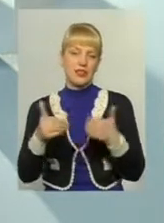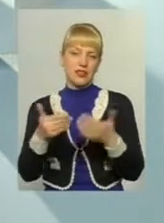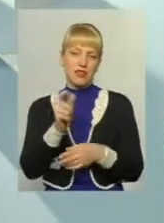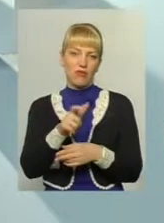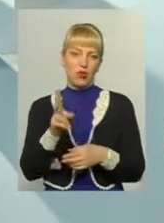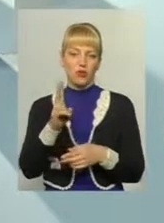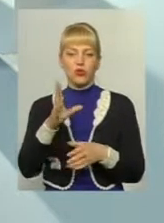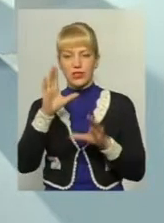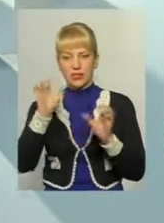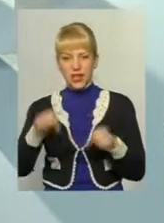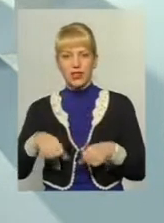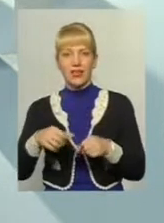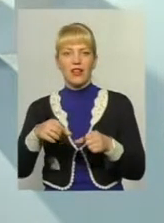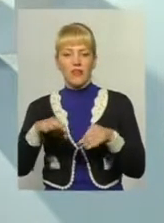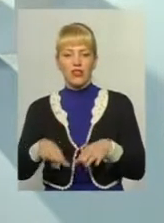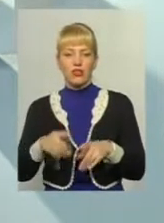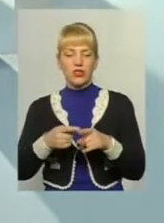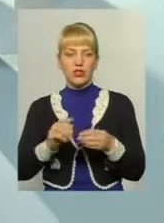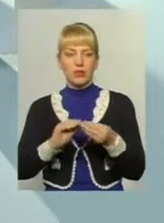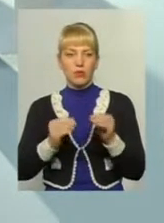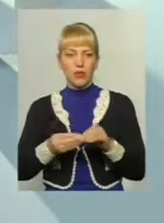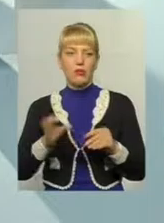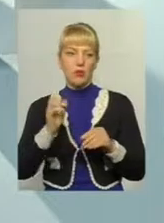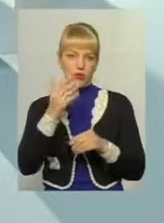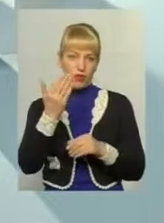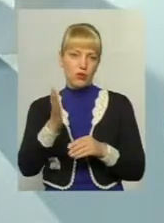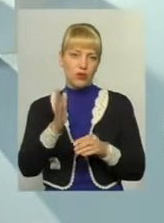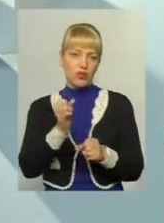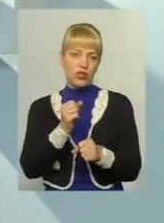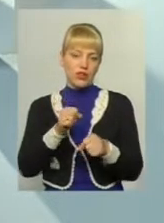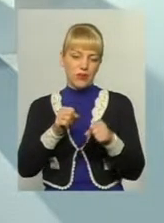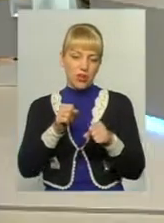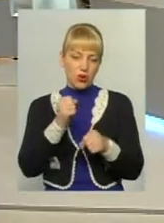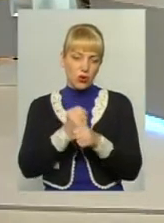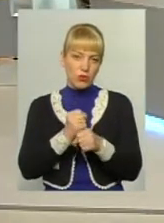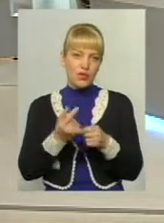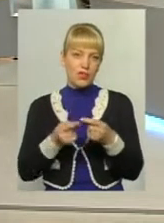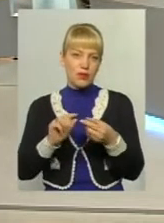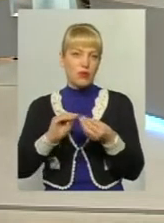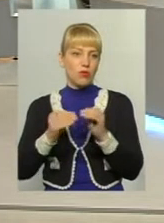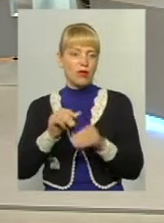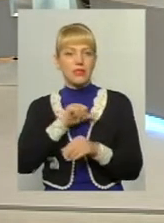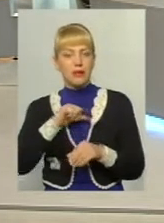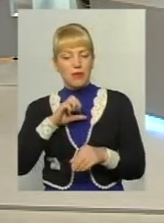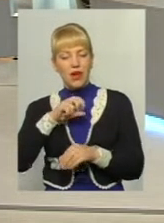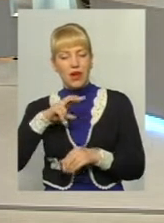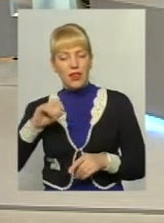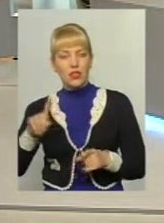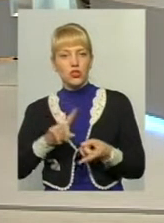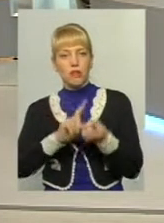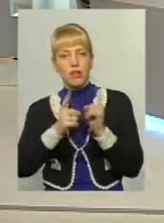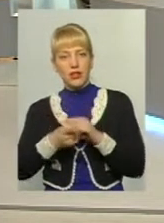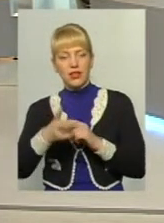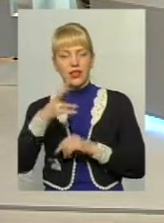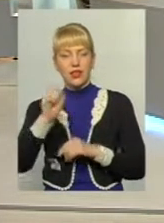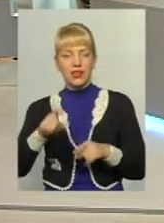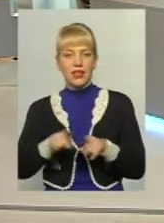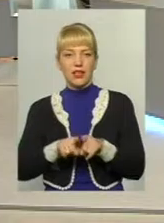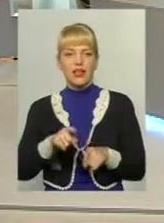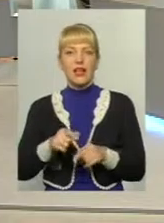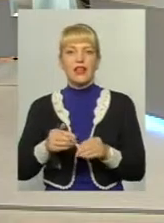заключати договір по обслуговуванню цього будинку, або з ким розривати цей договір, якщо послуги не влаштовують. Ось, власне, і все. Якщо в